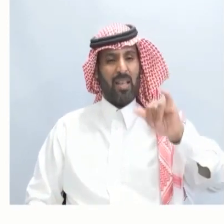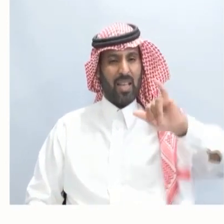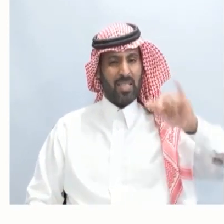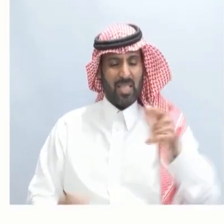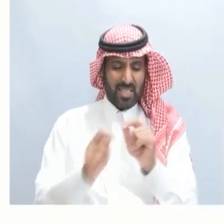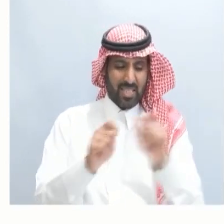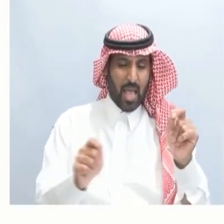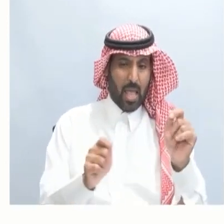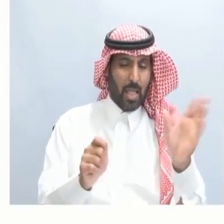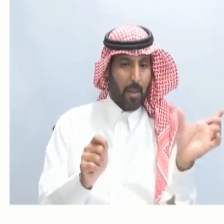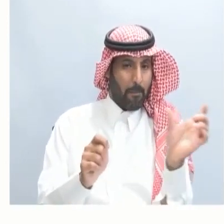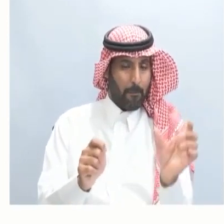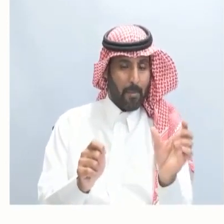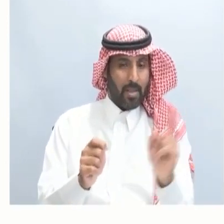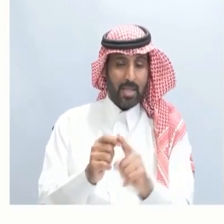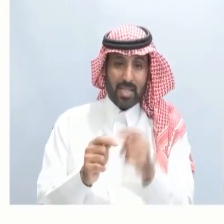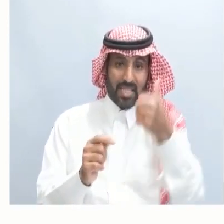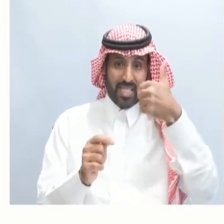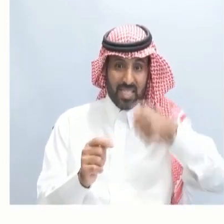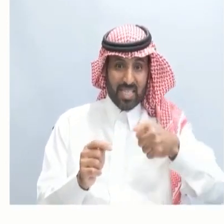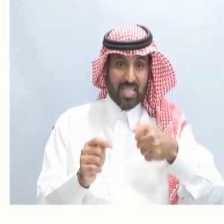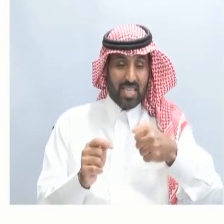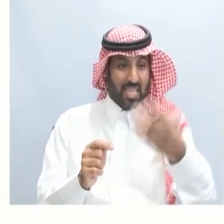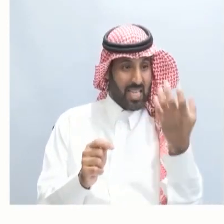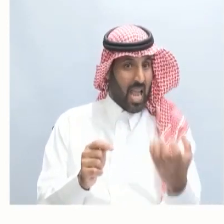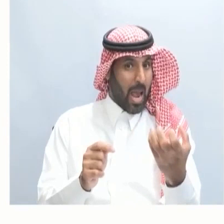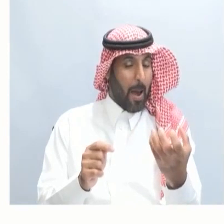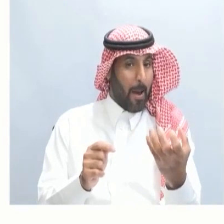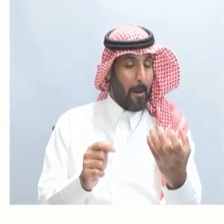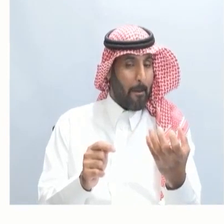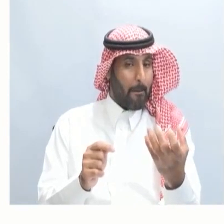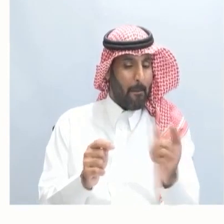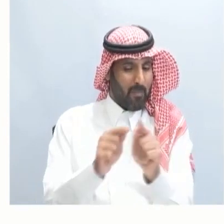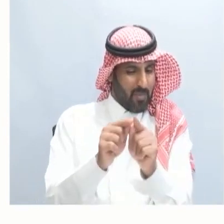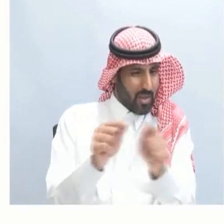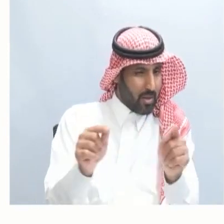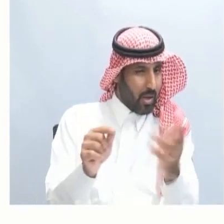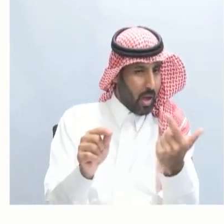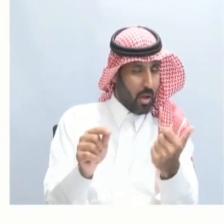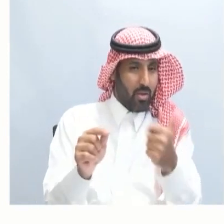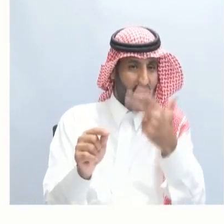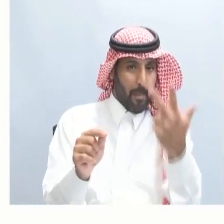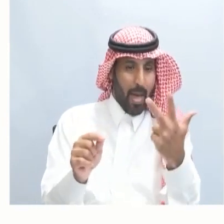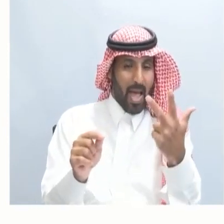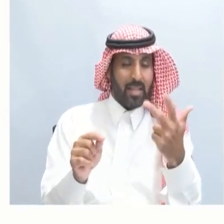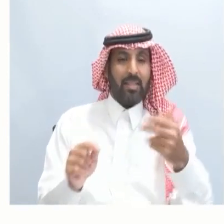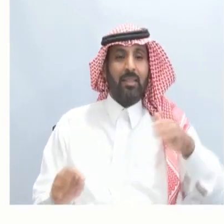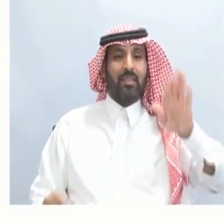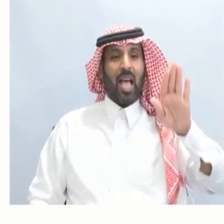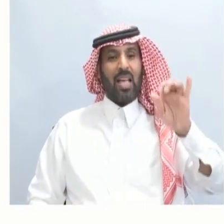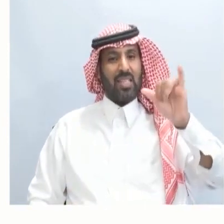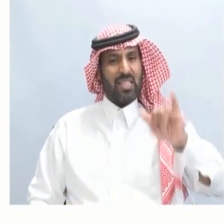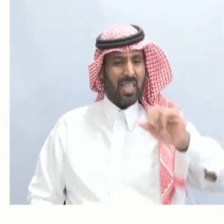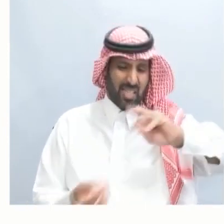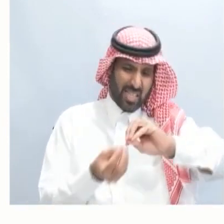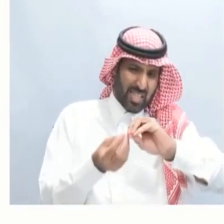6 سم بينما لل 60 للكتله 60 حصلت على المسافه ماذا 8 سم حولتها طيب